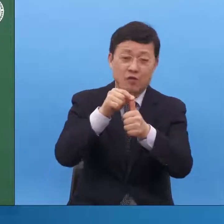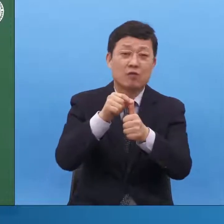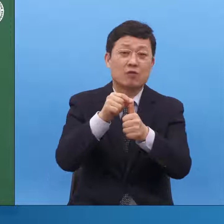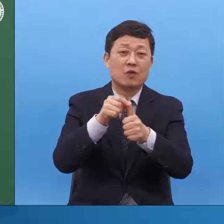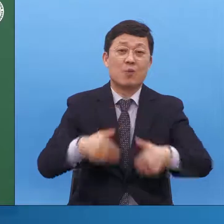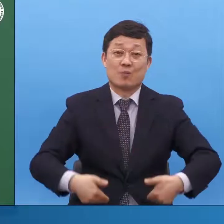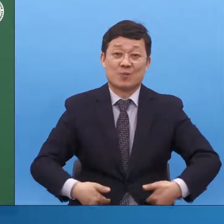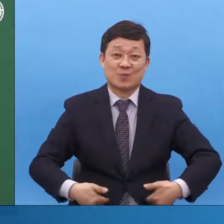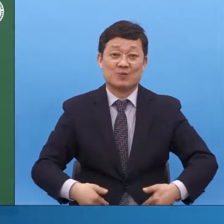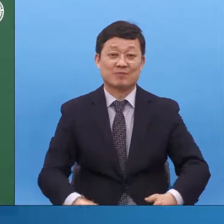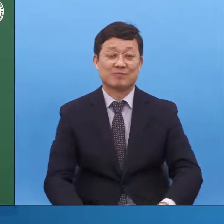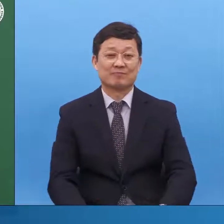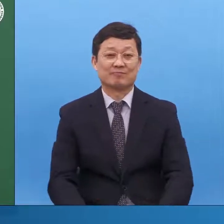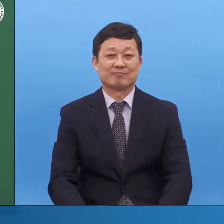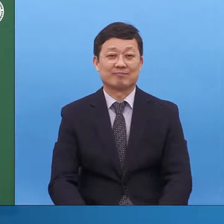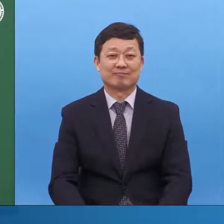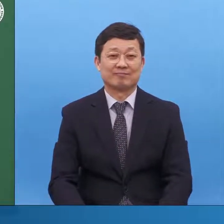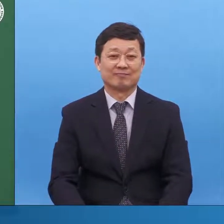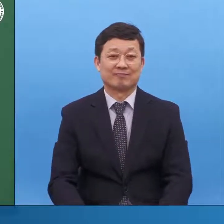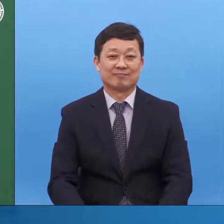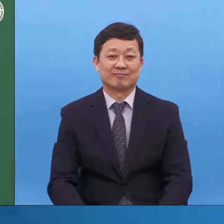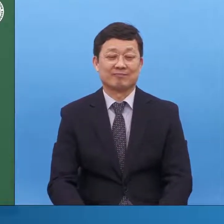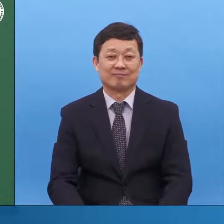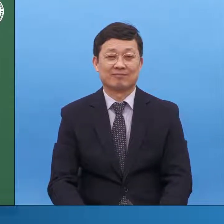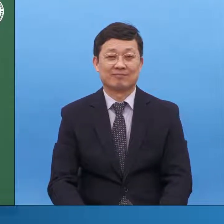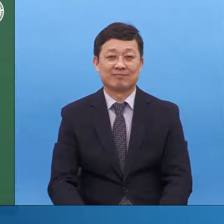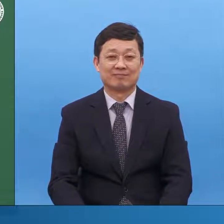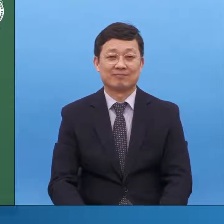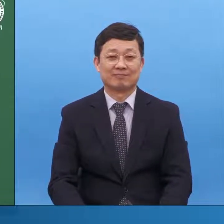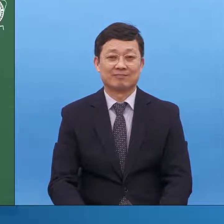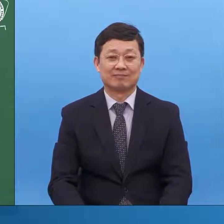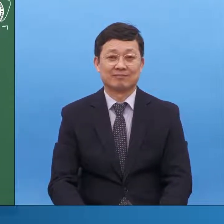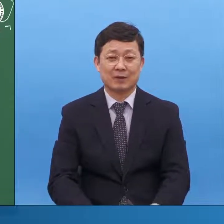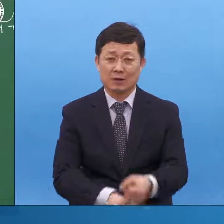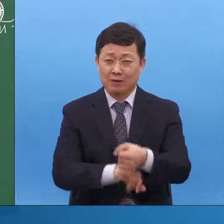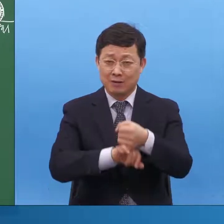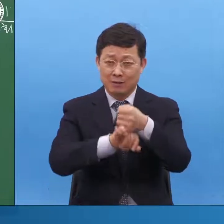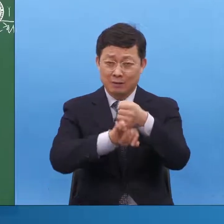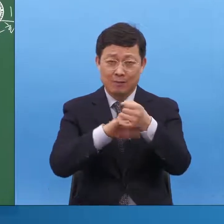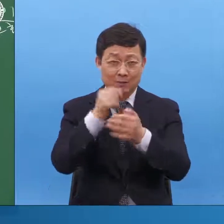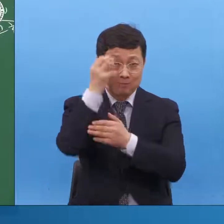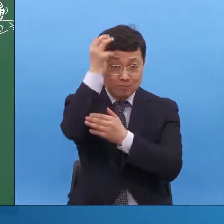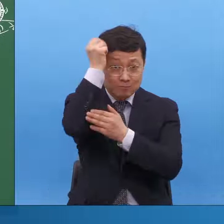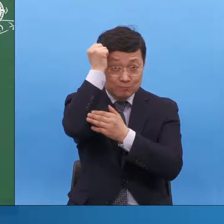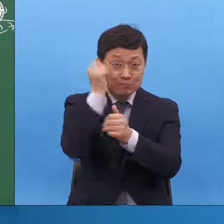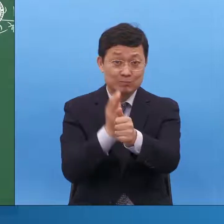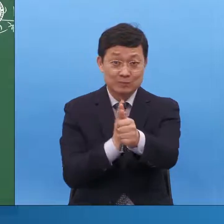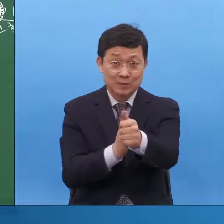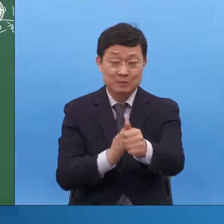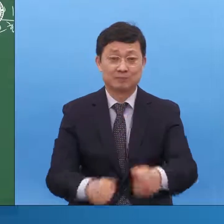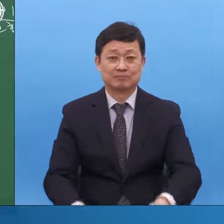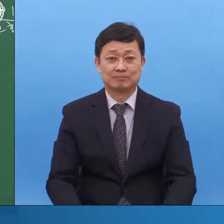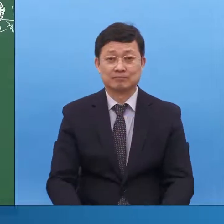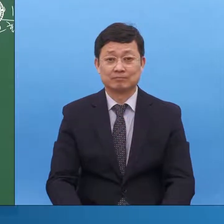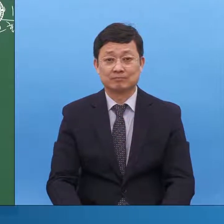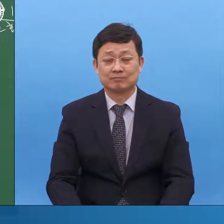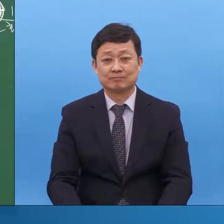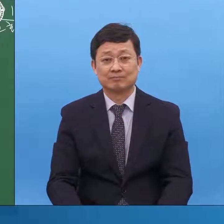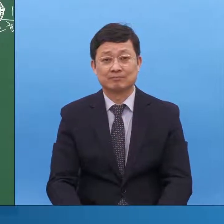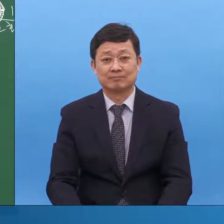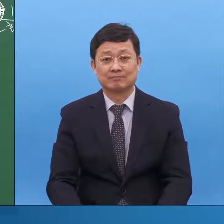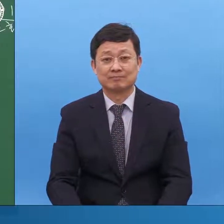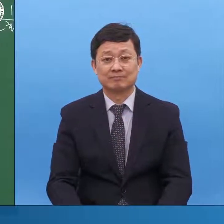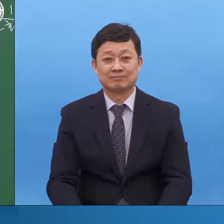side. Don't be influenced or deceived by that at all. You're going to save them all. 꼭 명심해야 됩니다. You must keep that in mind. 모르는 분들은